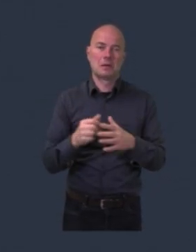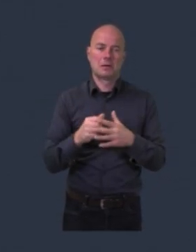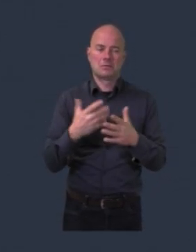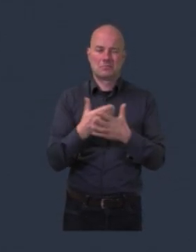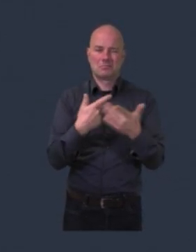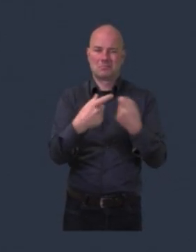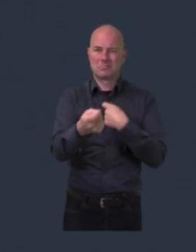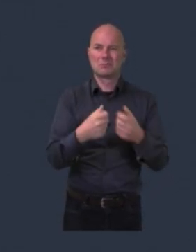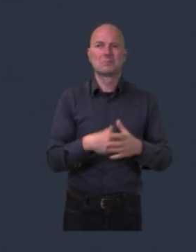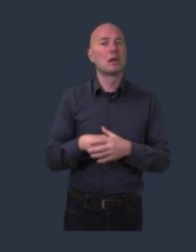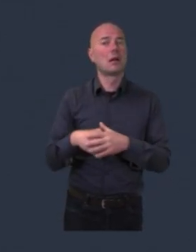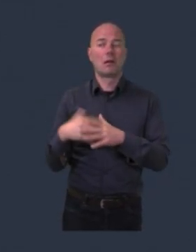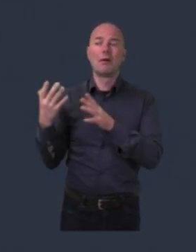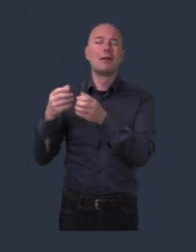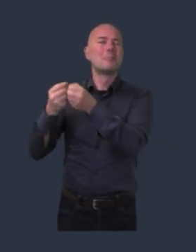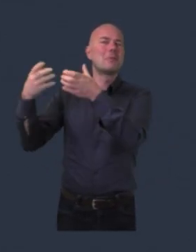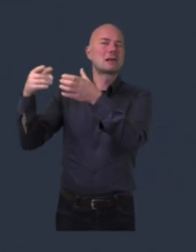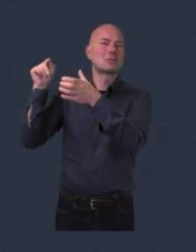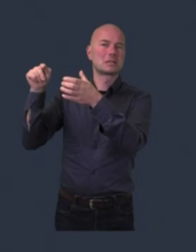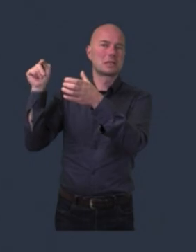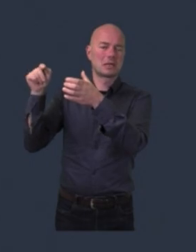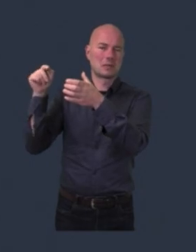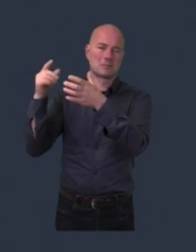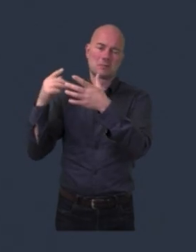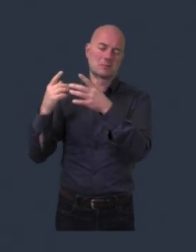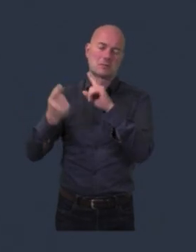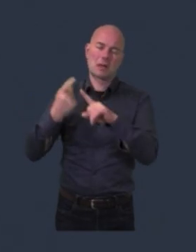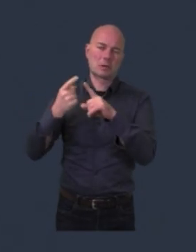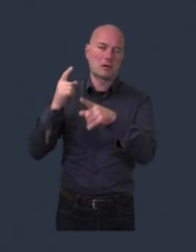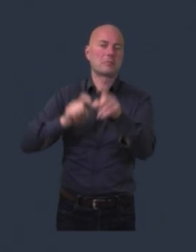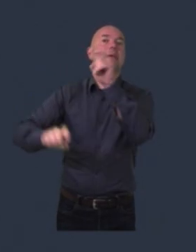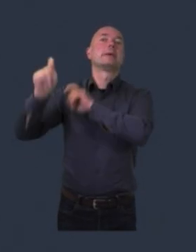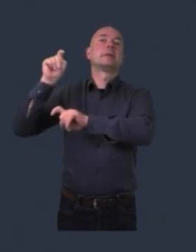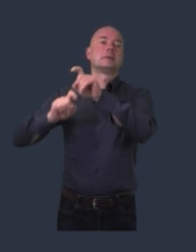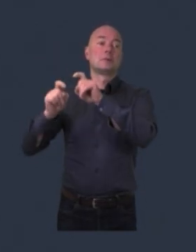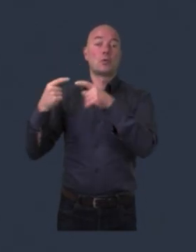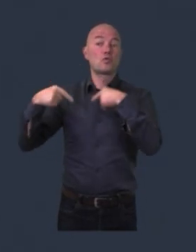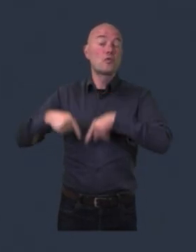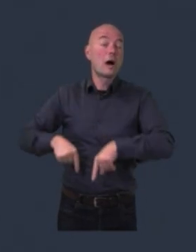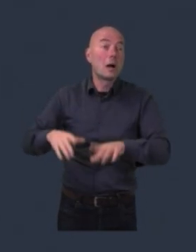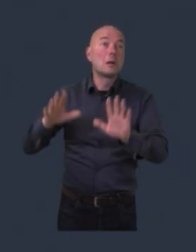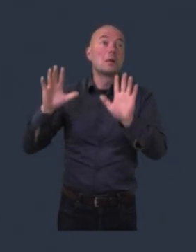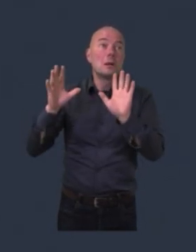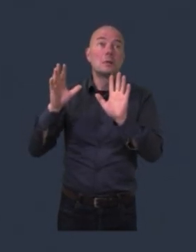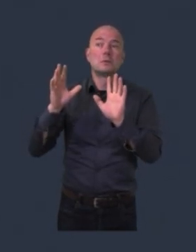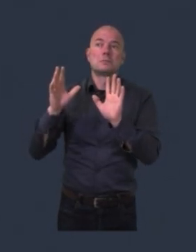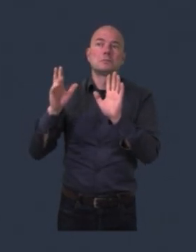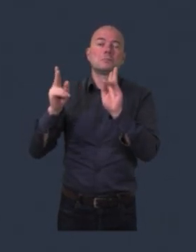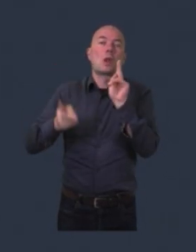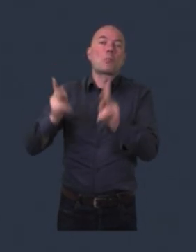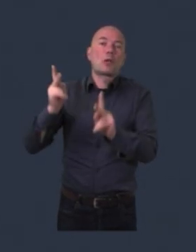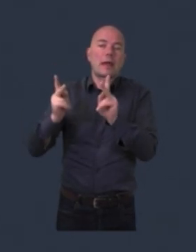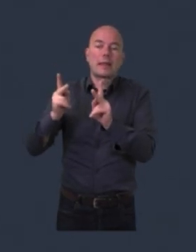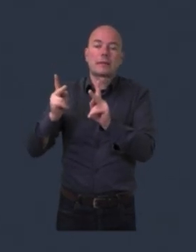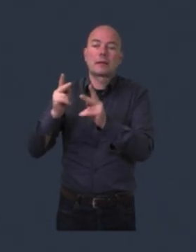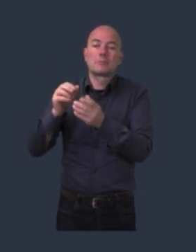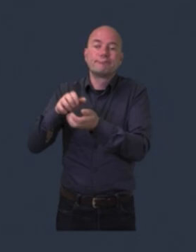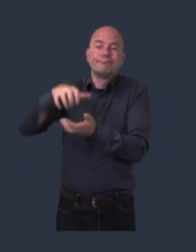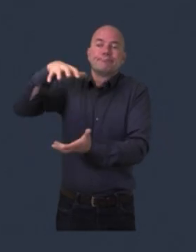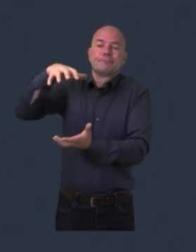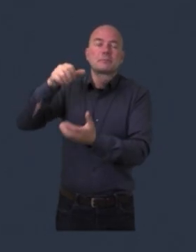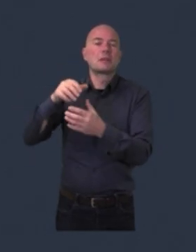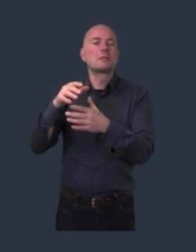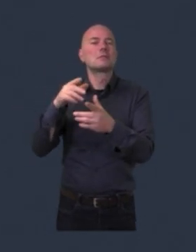majorité En Marche semble aujourd'hui revenir sur sa position de la semaine dernière. Le gouvernement envisagerait de doper la garantie jeune créée sous le quinquennat de François